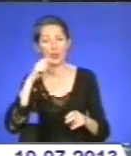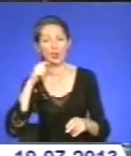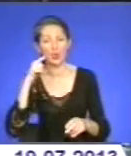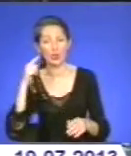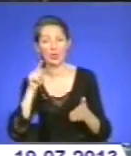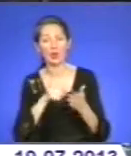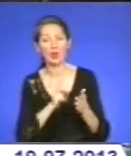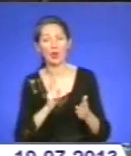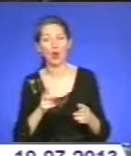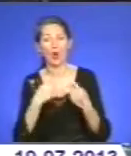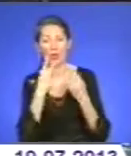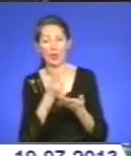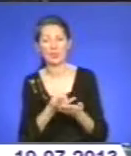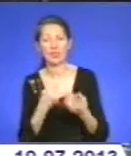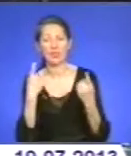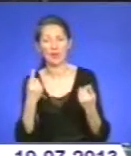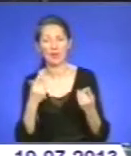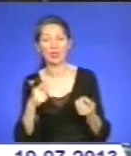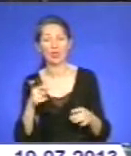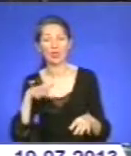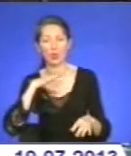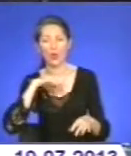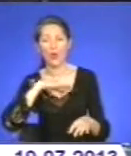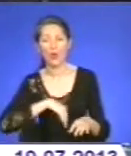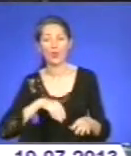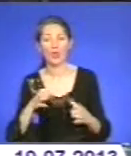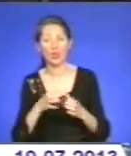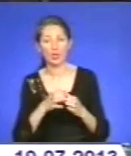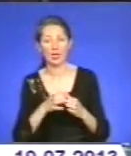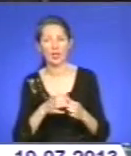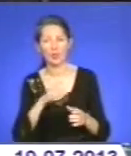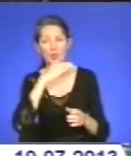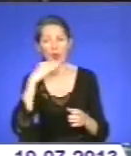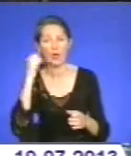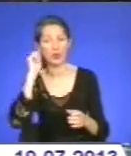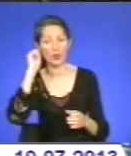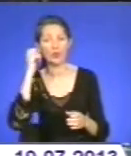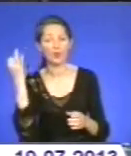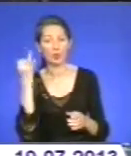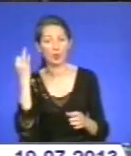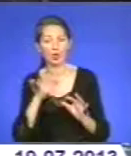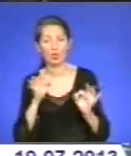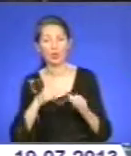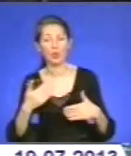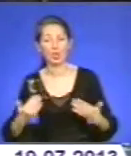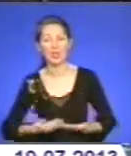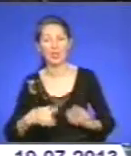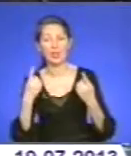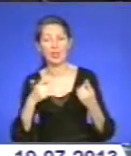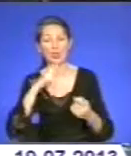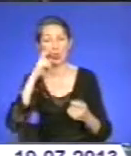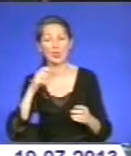духовних осередків із багатовіковою історією та розповісти про життя найбільших українських святинь. Із